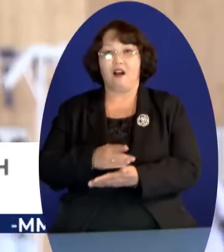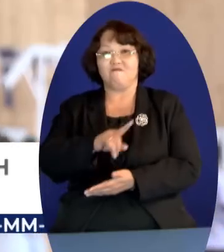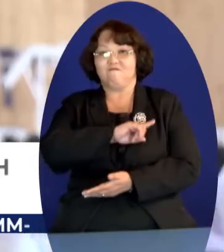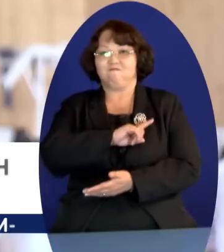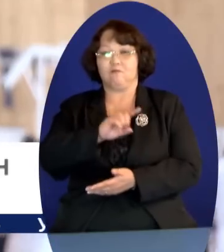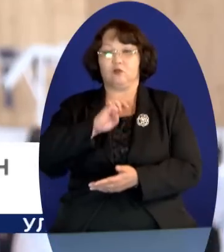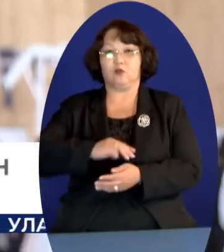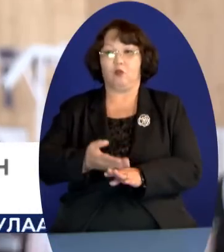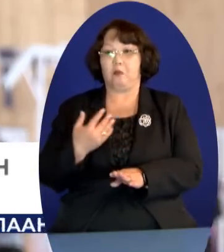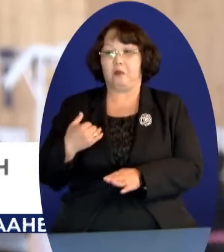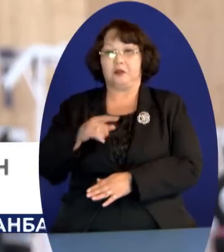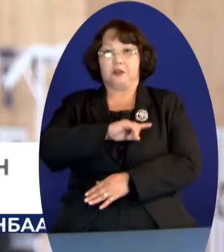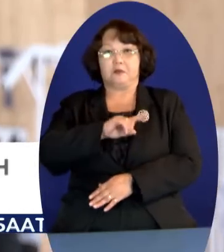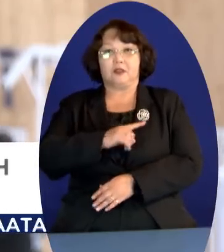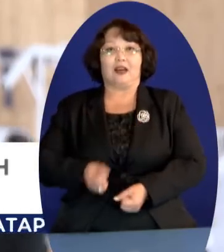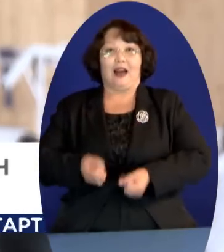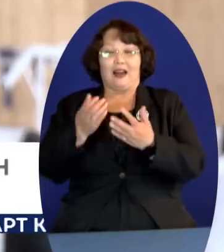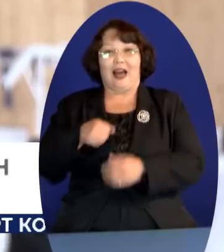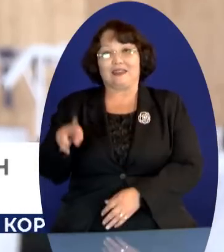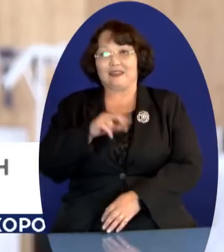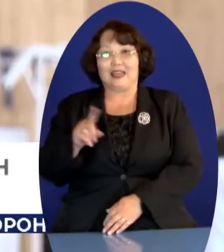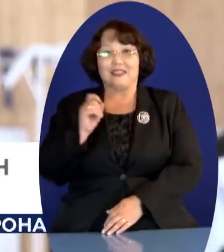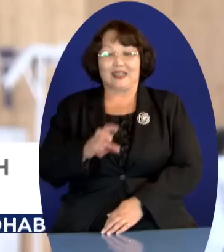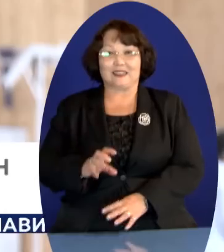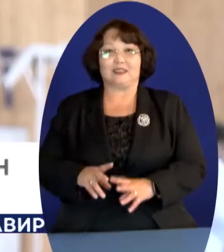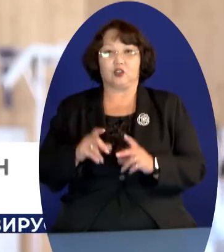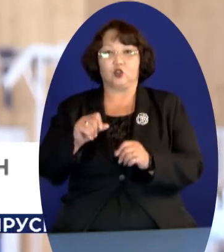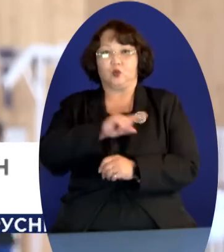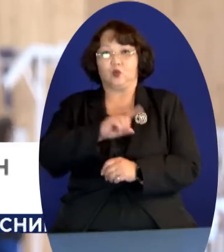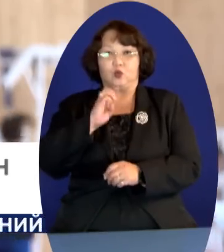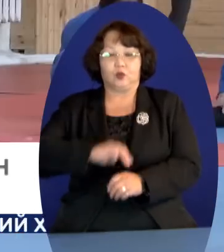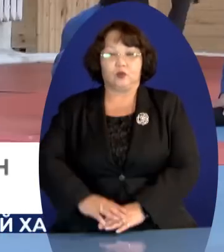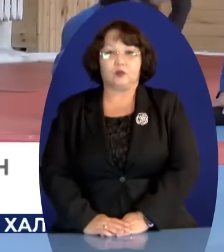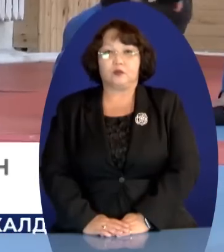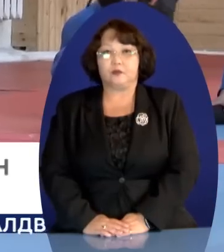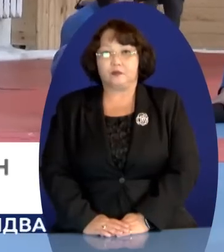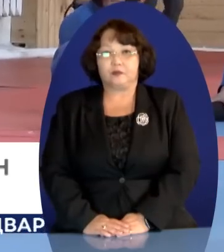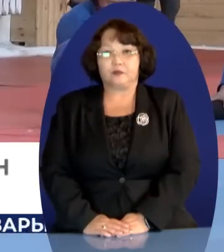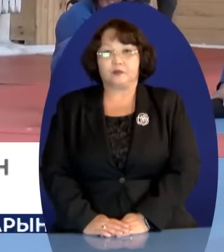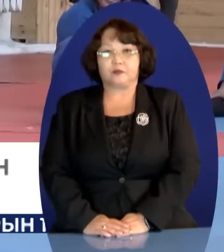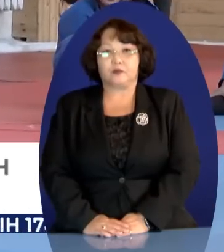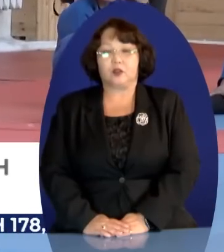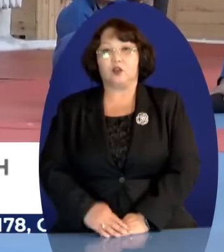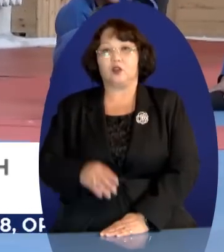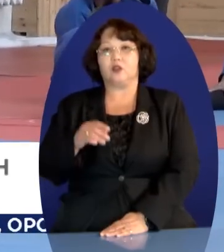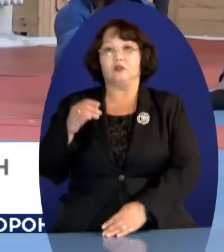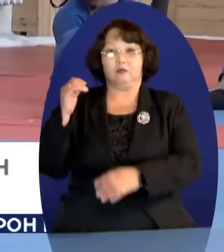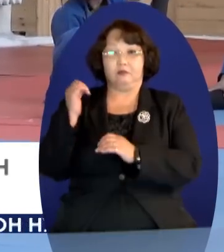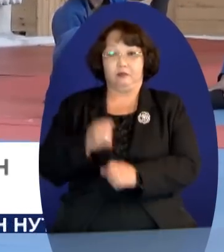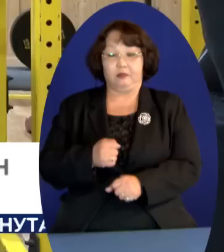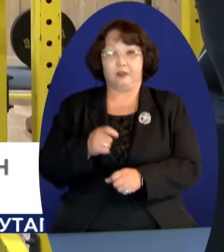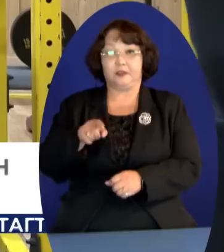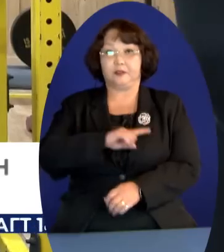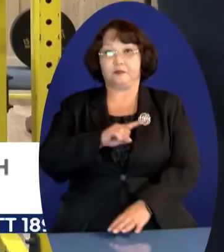өмнөх тэмцээнүүдэд гаргасан алдаануудаа засаад ерөөхдөө төрүүлэх гэж бодлоо байгаа. Жодохи 2022 оны